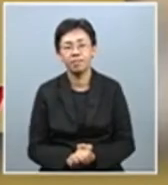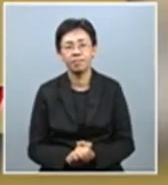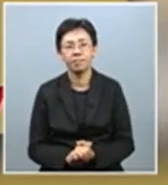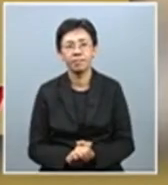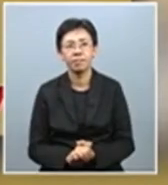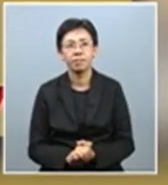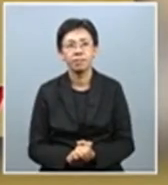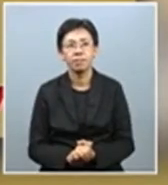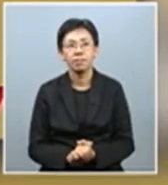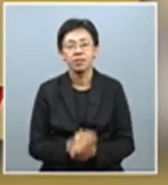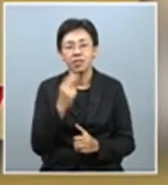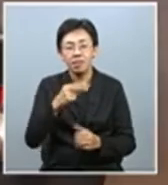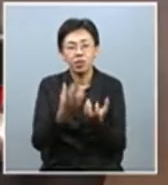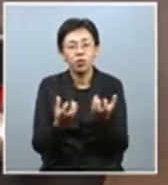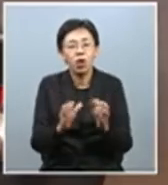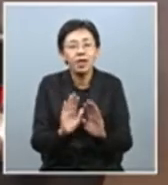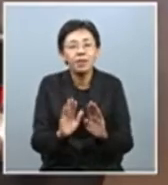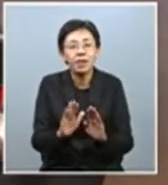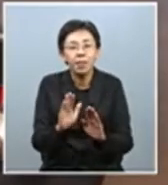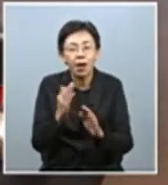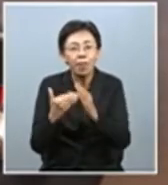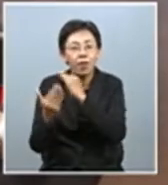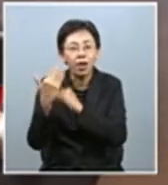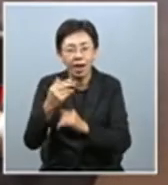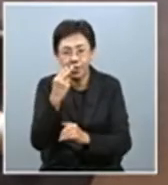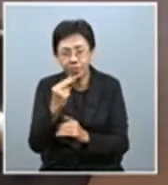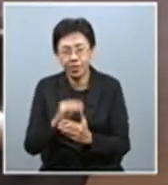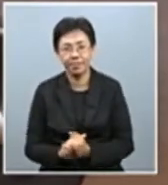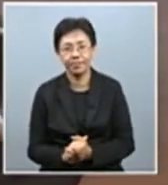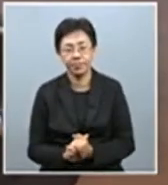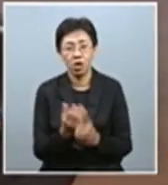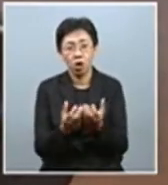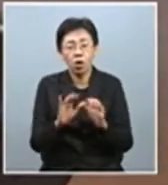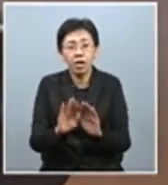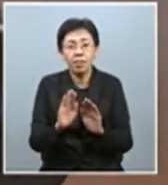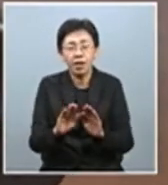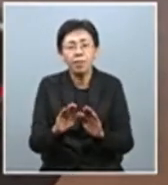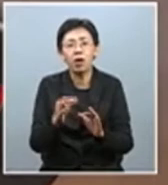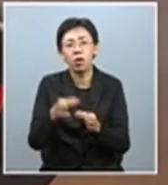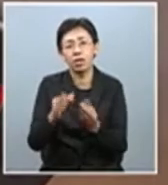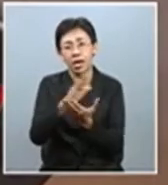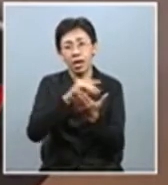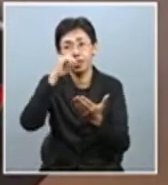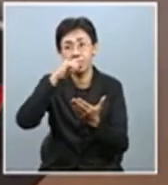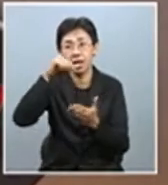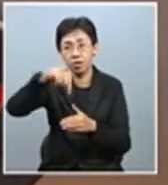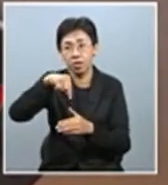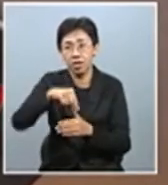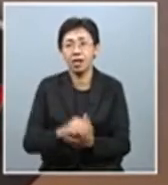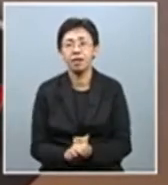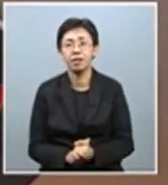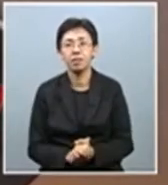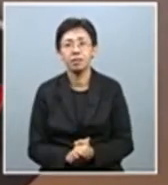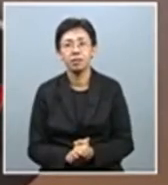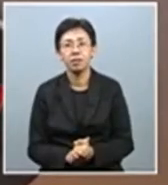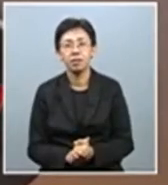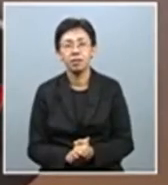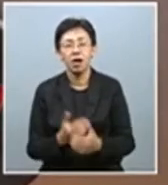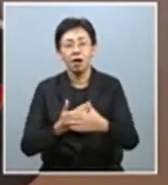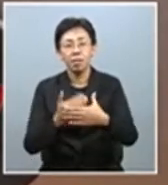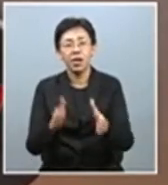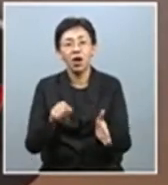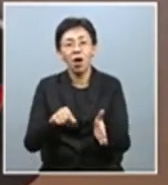พิธภัณฑ์กันก่อนเลยครับ สำหรับพิพิธภัณฑ์ธนาคารแห่งประเทศไทยนะครับตั้งอยู่ภายในห้องแห่งนี้เลยครับที่ชื่อว่าห้องมั่นคงน